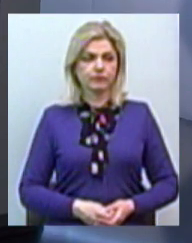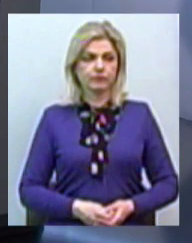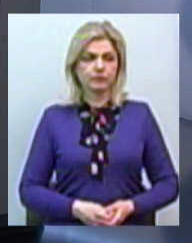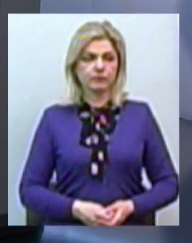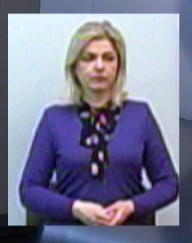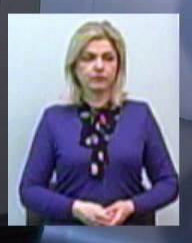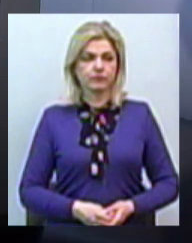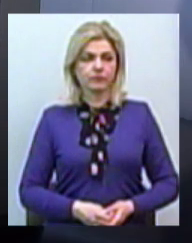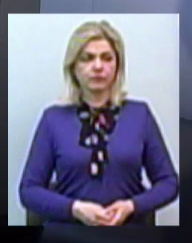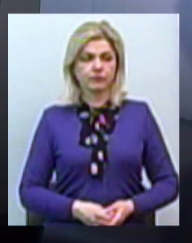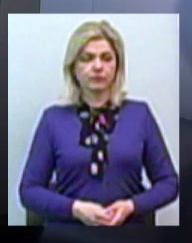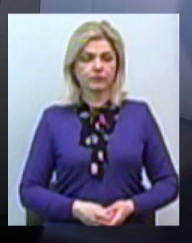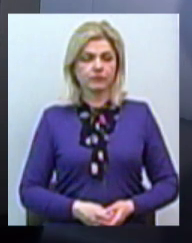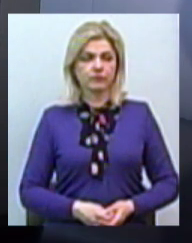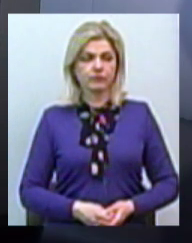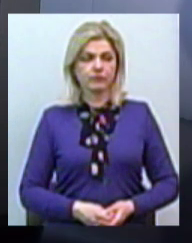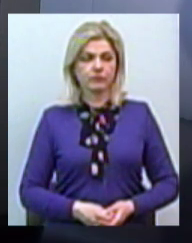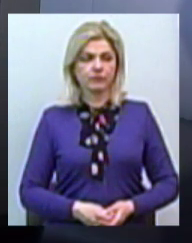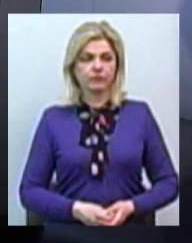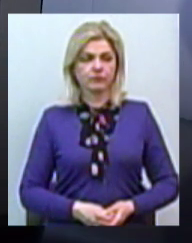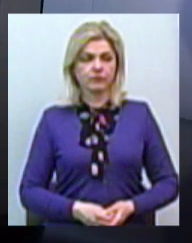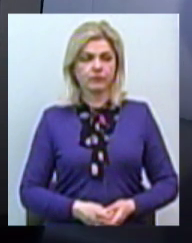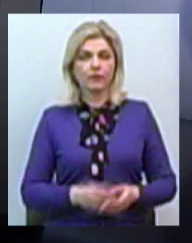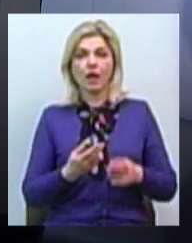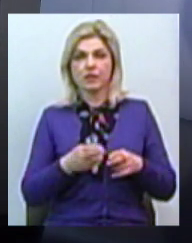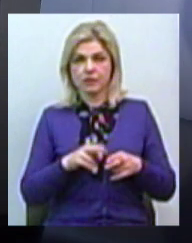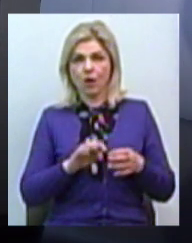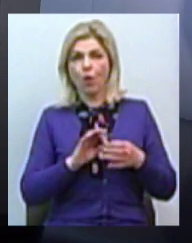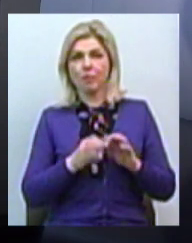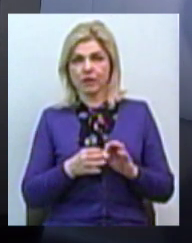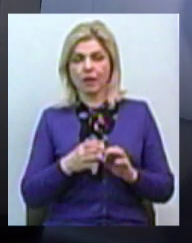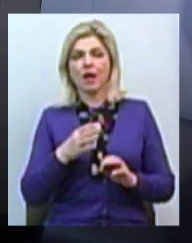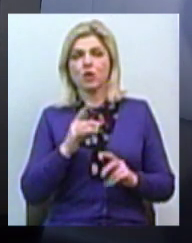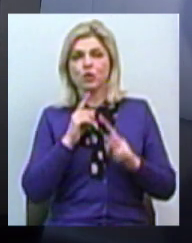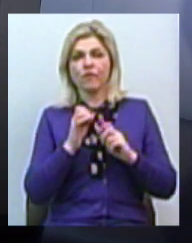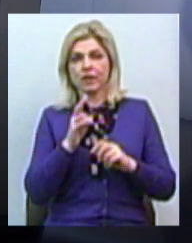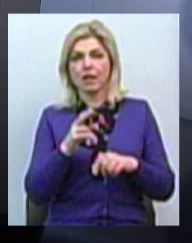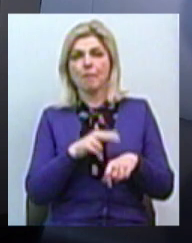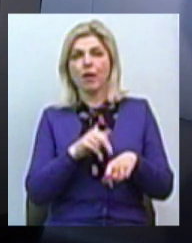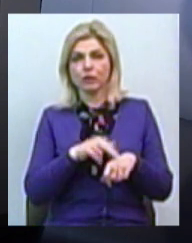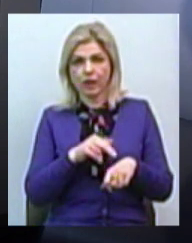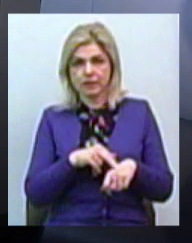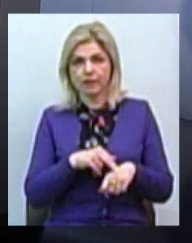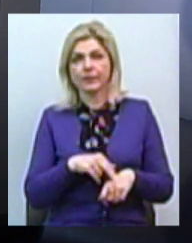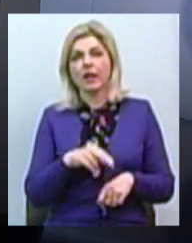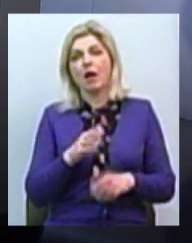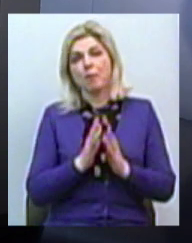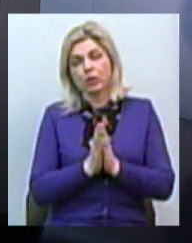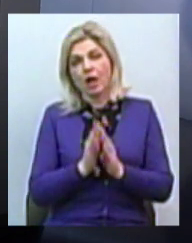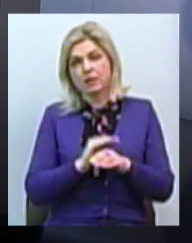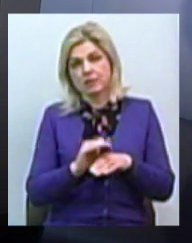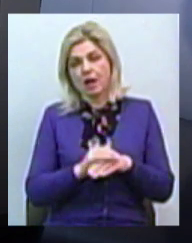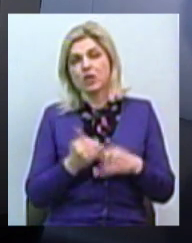Це тема дня, ми працюємо в прямому ефірі. Це був коментар Віталія Душка, речника патрульної поліції. Дмитро, будь ласка, зараз